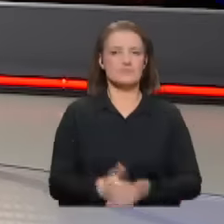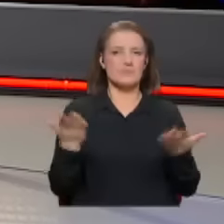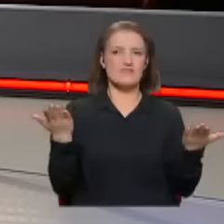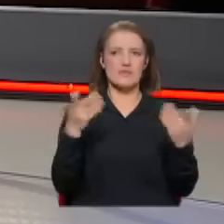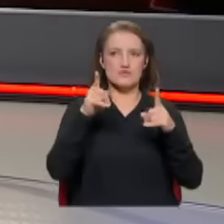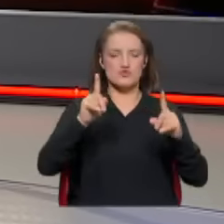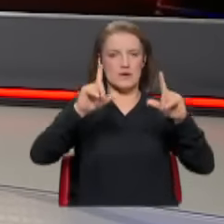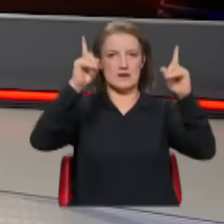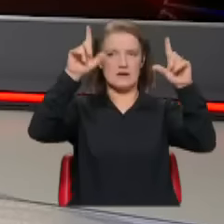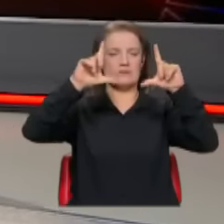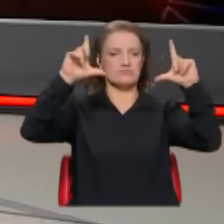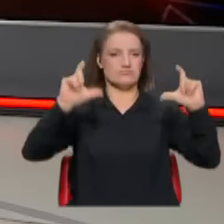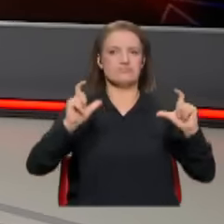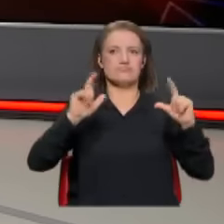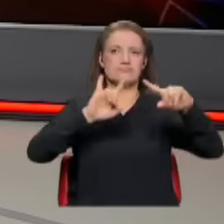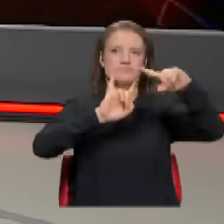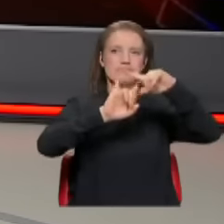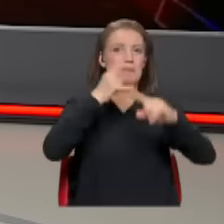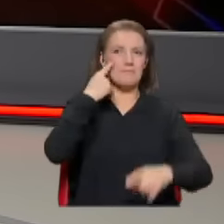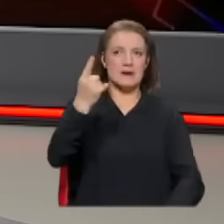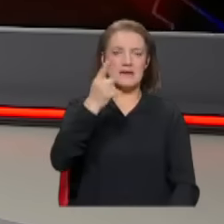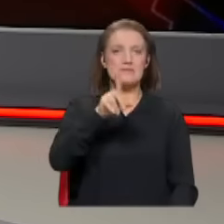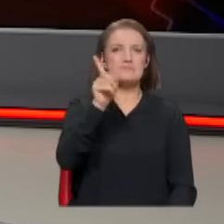Efendim şu kareye bir baksanıza, bir anda 70'lere gittim.